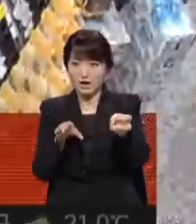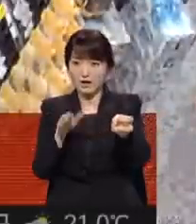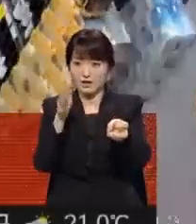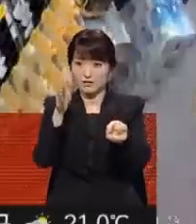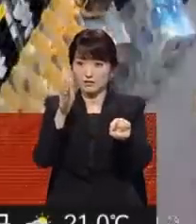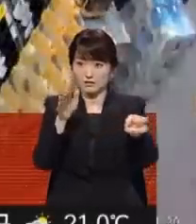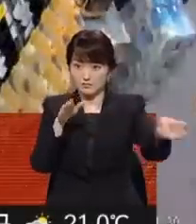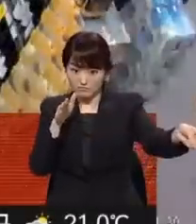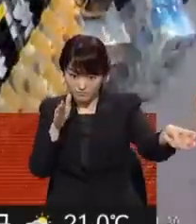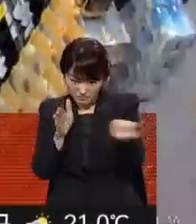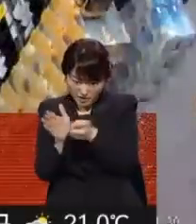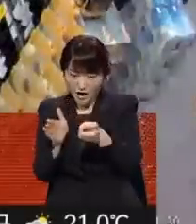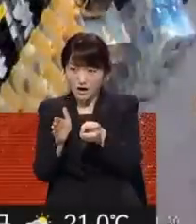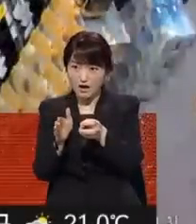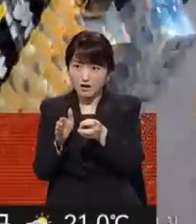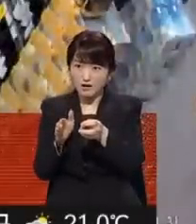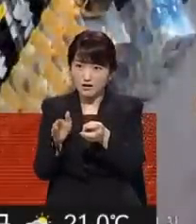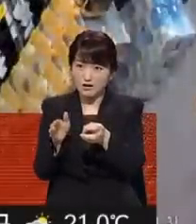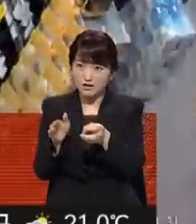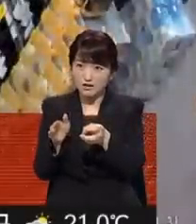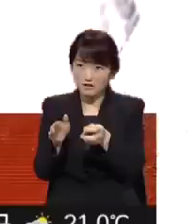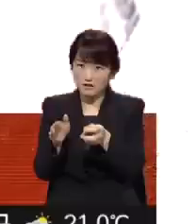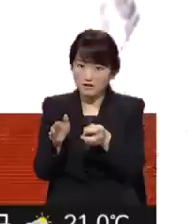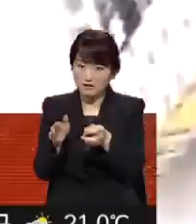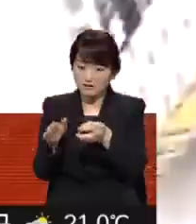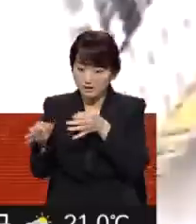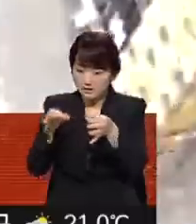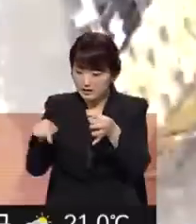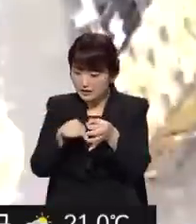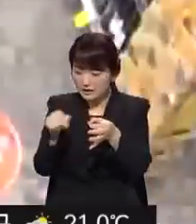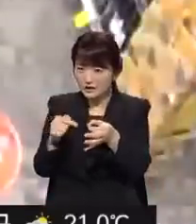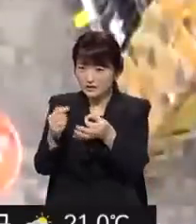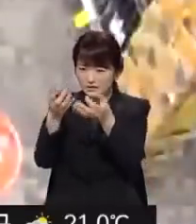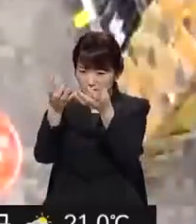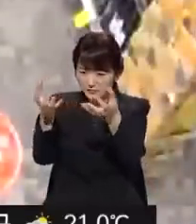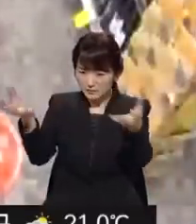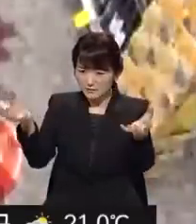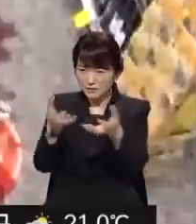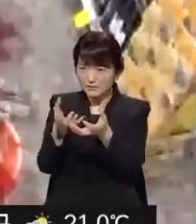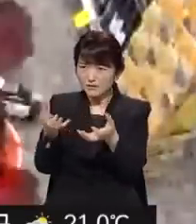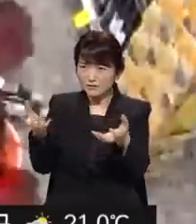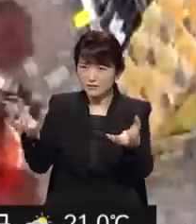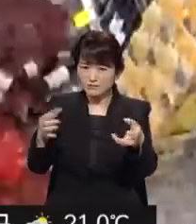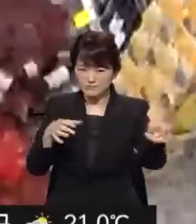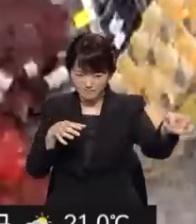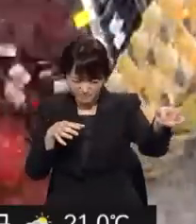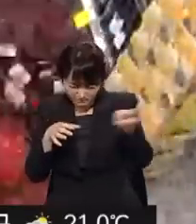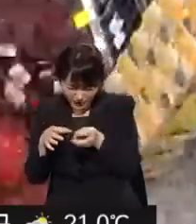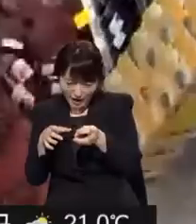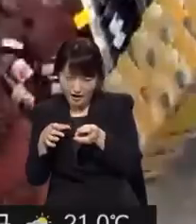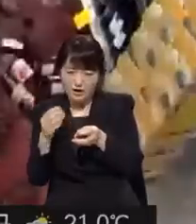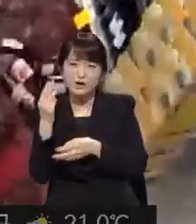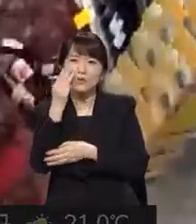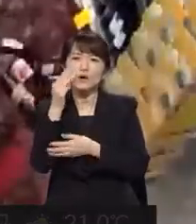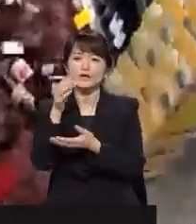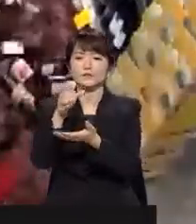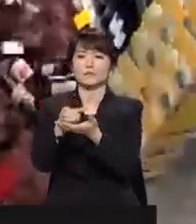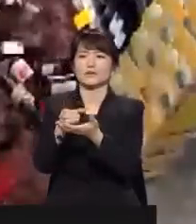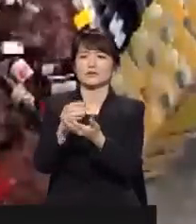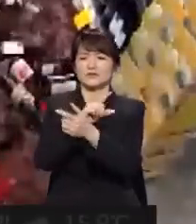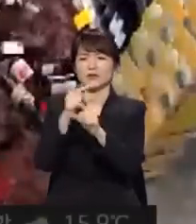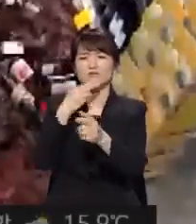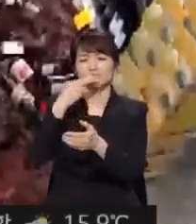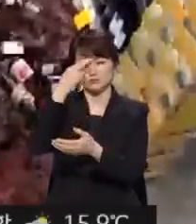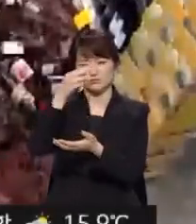들이박아서 부숴버리는 겁니다. 이 차는 상점 안에 있던 진열대까지 치는데요. 진열대 위에 있던 와인병과 각종